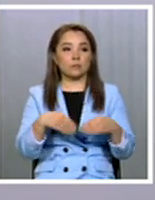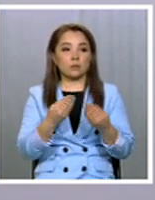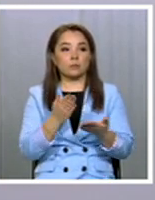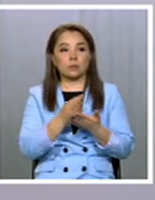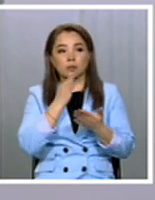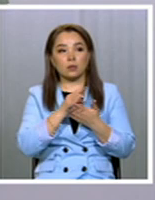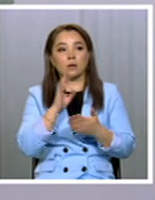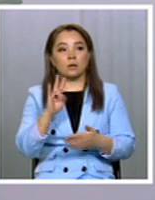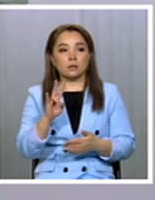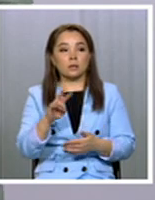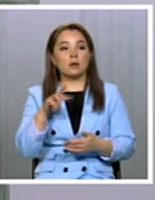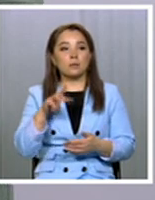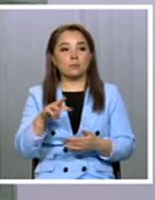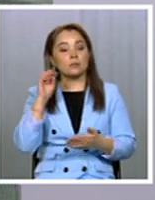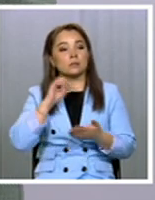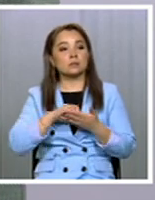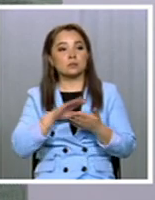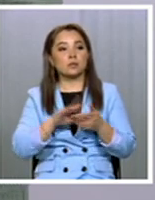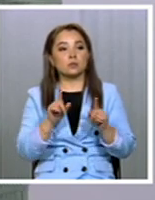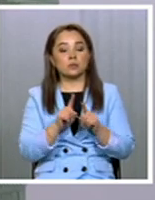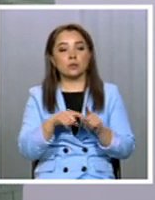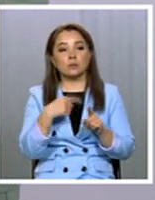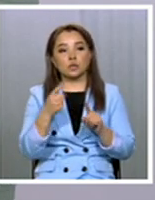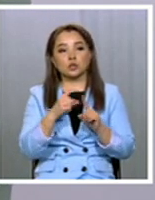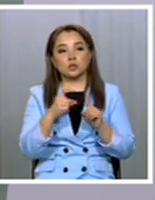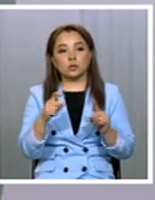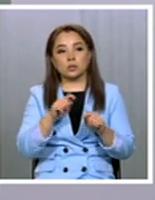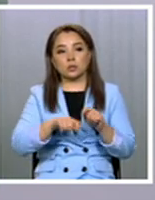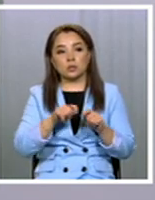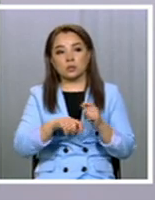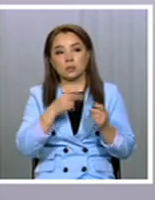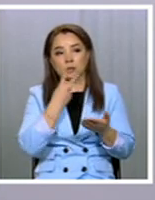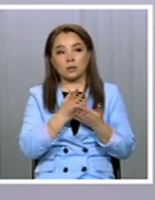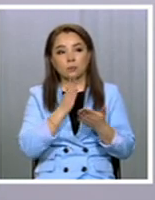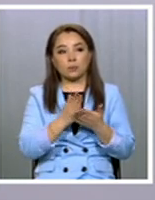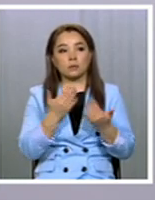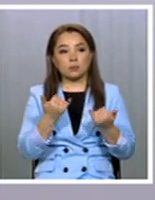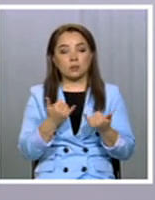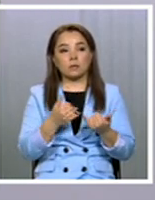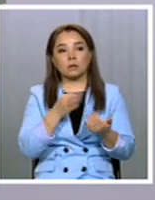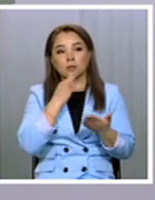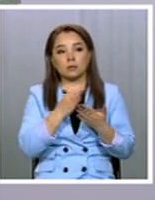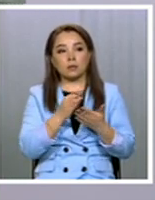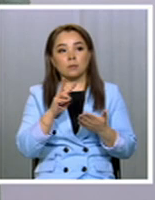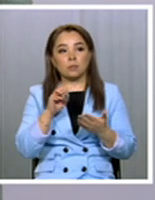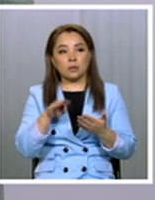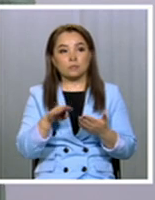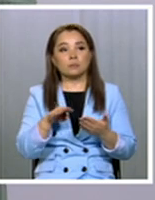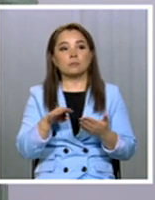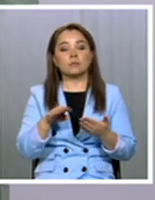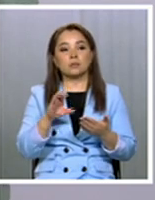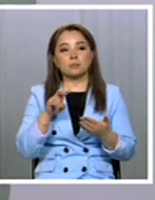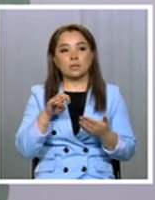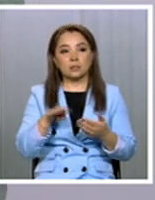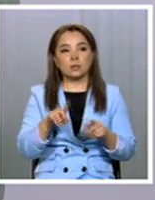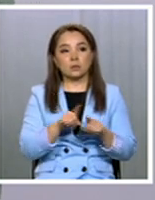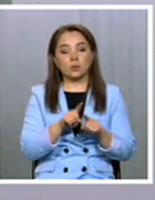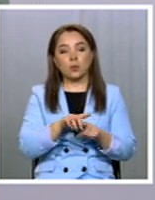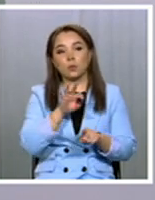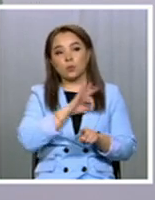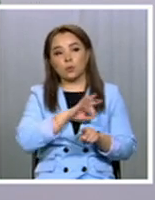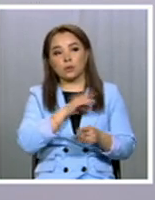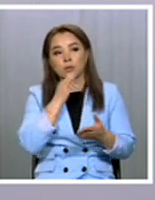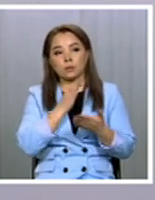n және m сандары бір жолда берілгендіктен, біз мұнда map, split функцияларын қолдандық. Яғни